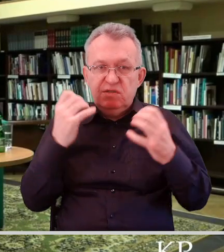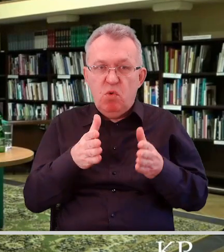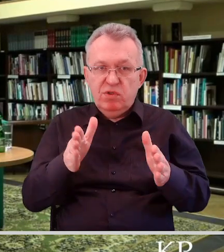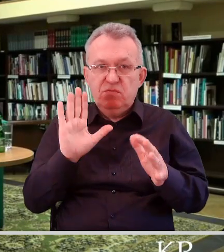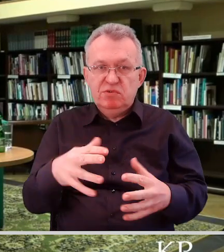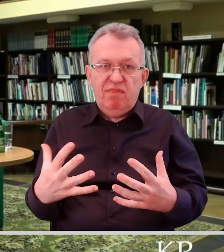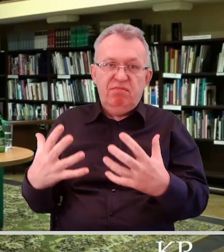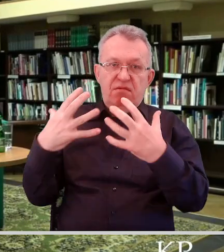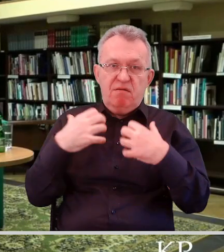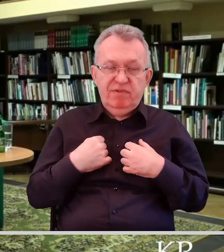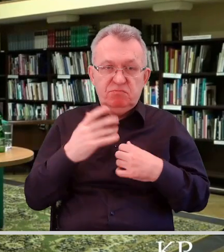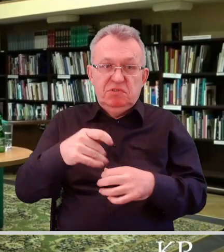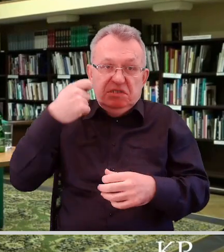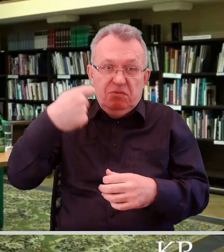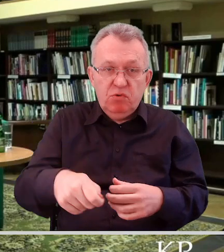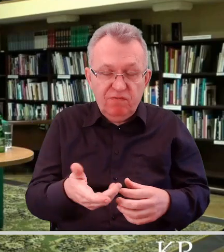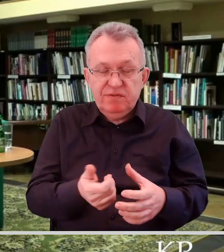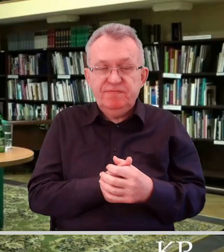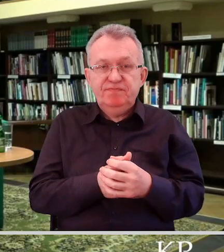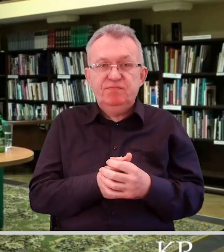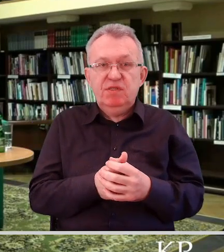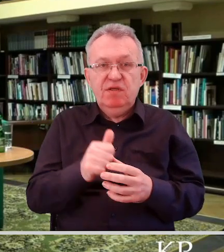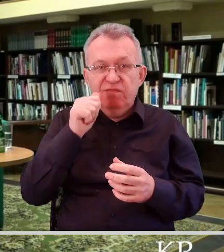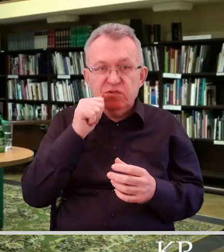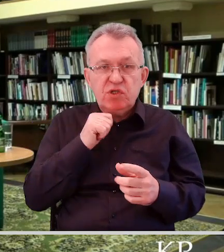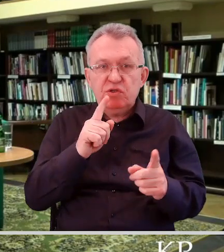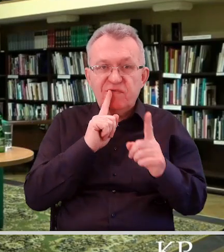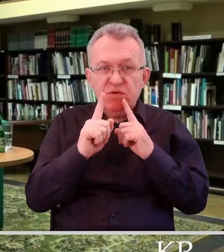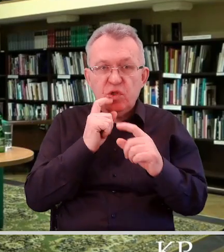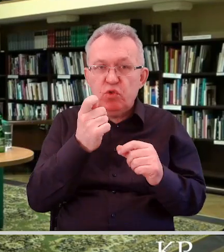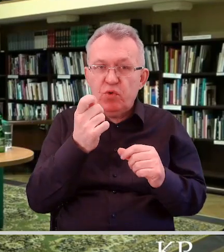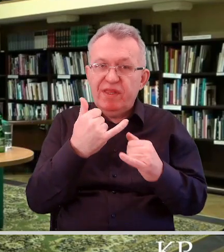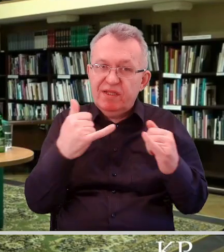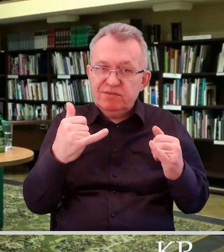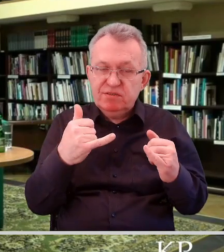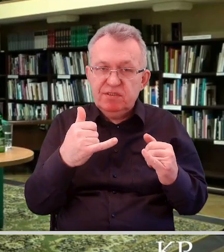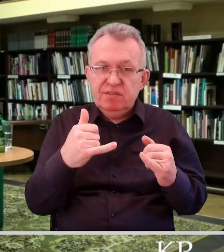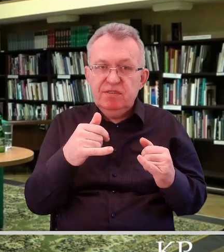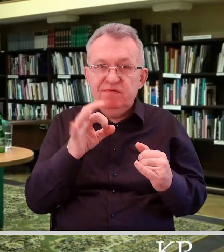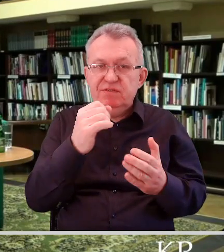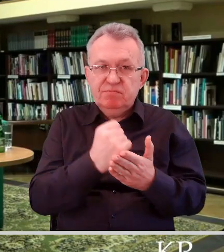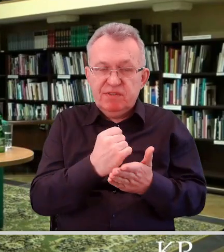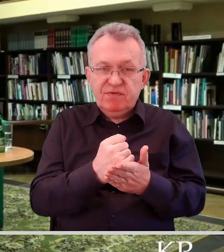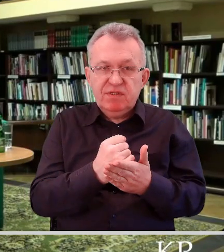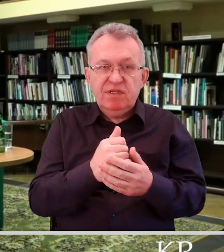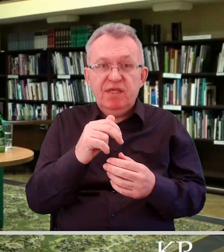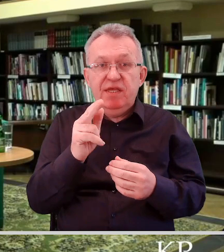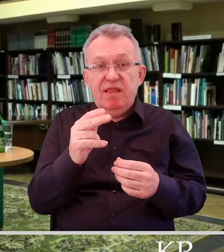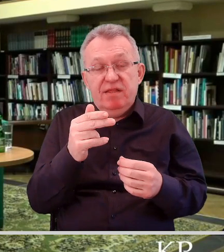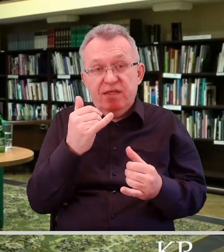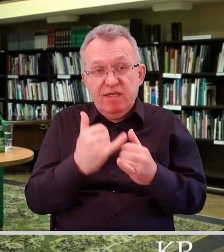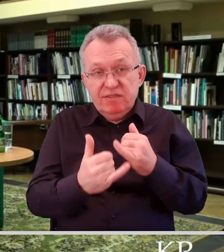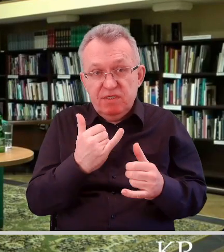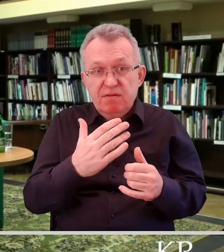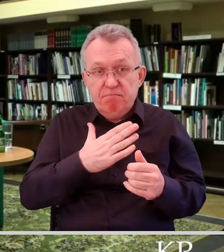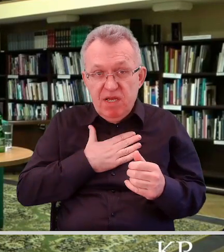mnie zamordować. Ale wczoraj rozmawiałyśmy trochę inaczej o tym, znaczy o tym, że nawet jeżeli